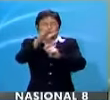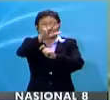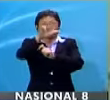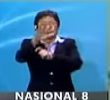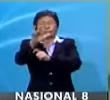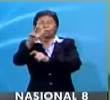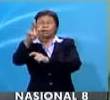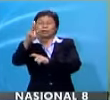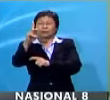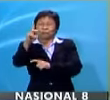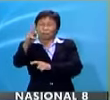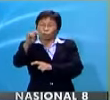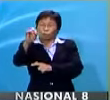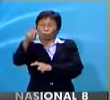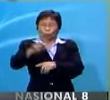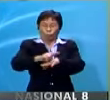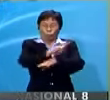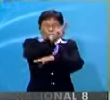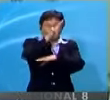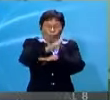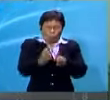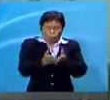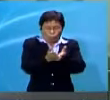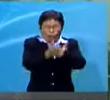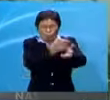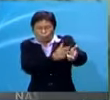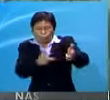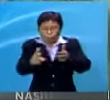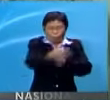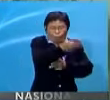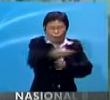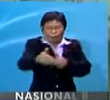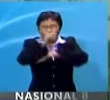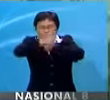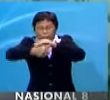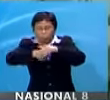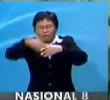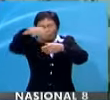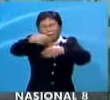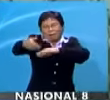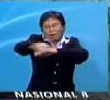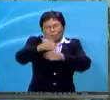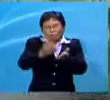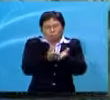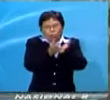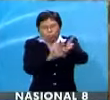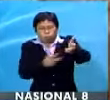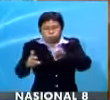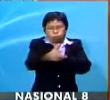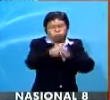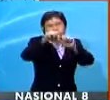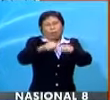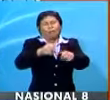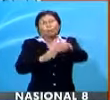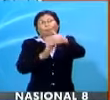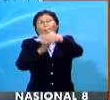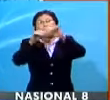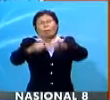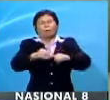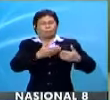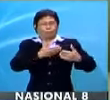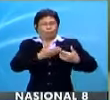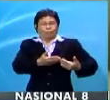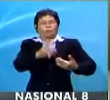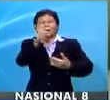bot ini yang akan digunakan untuk memintas sebarang aktiviti penyelidupan ketika berada di laut pihak apmm komited melalui